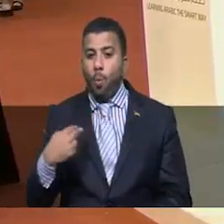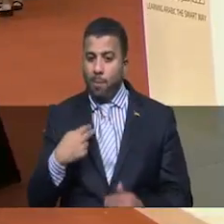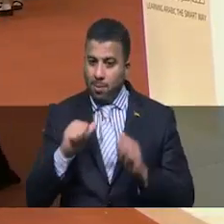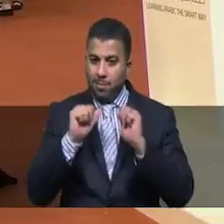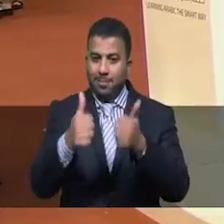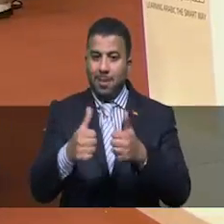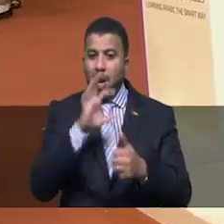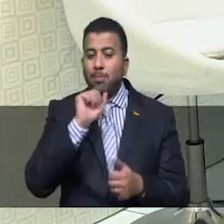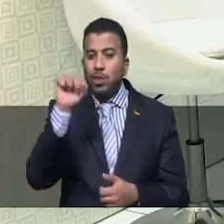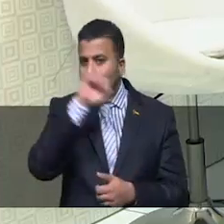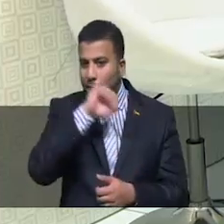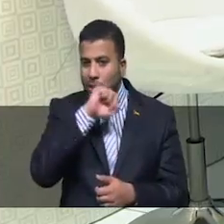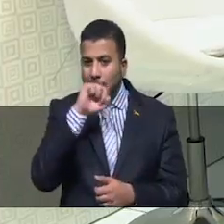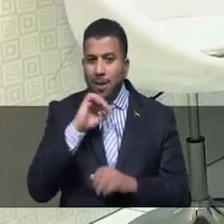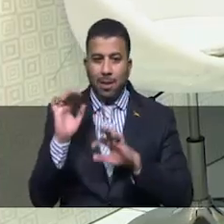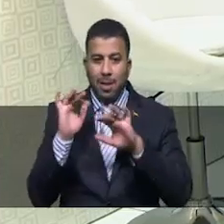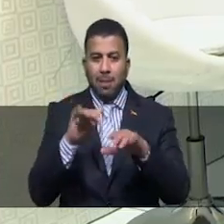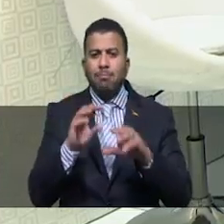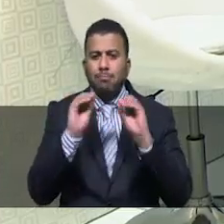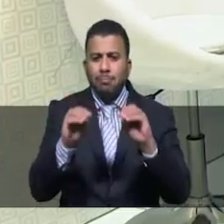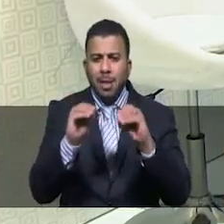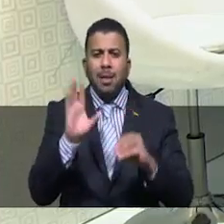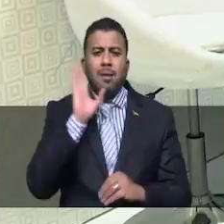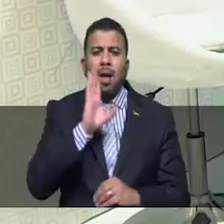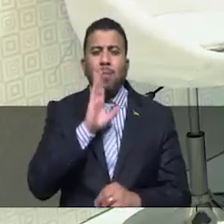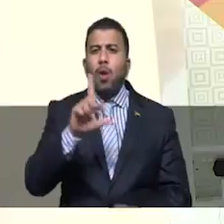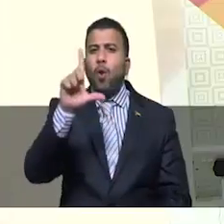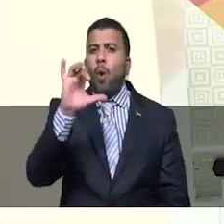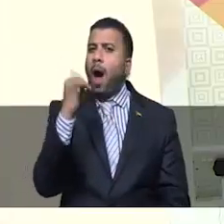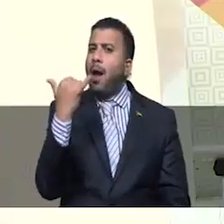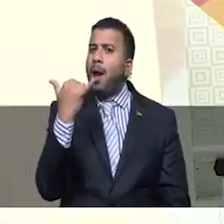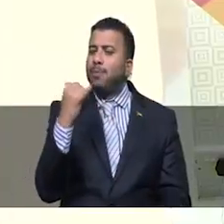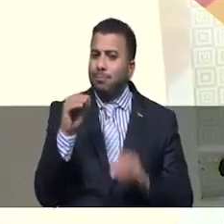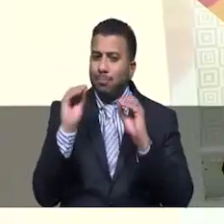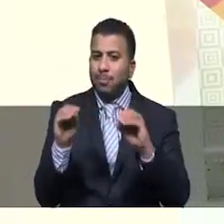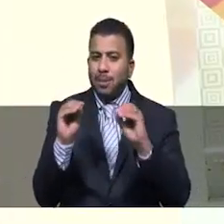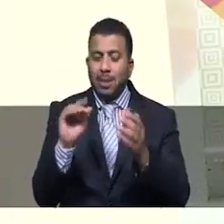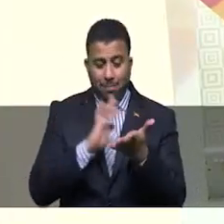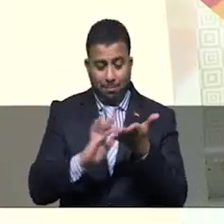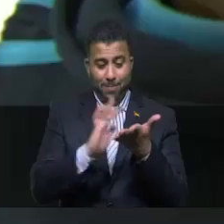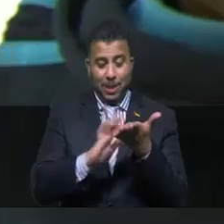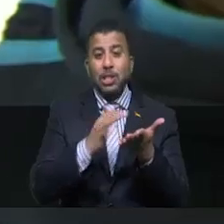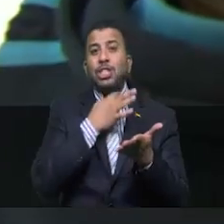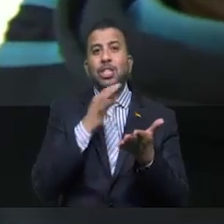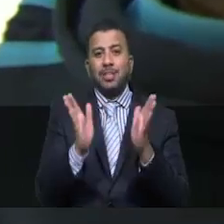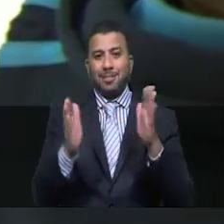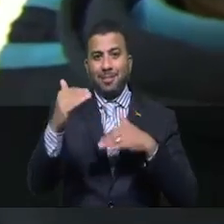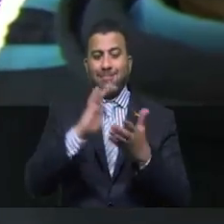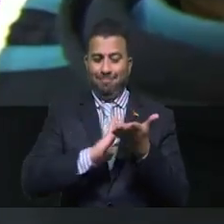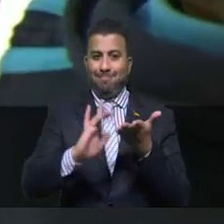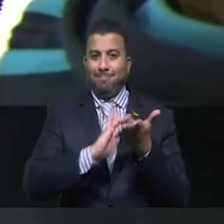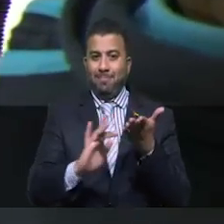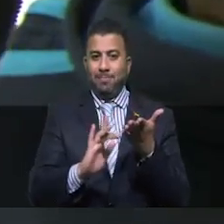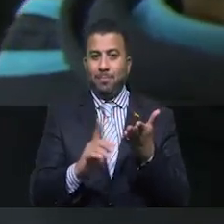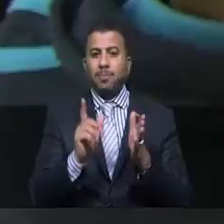على مستوى إمارة الشارقة لتعزيز تعلم اللغة العربية بالوسائل الذكية.